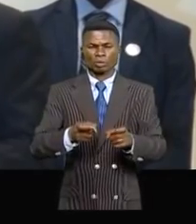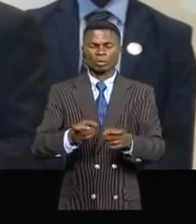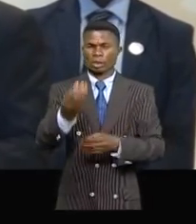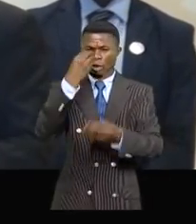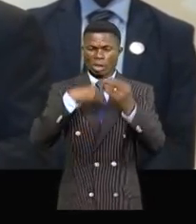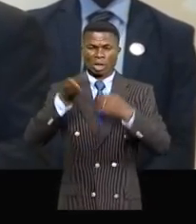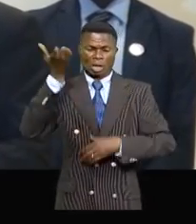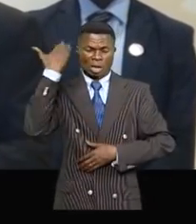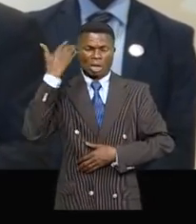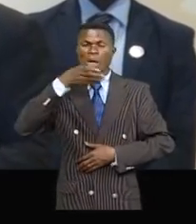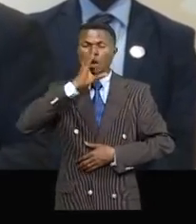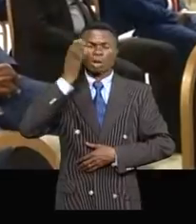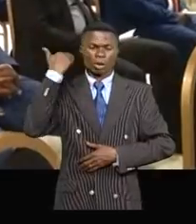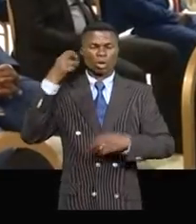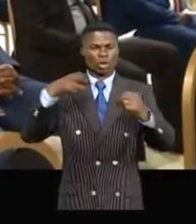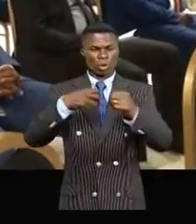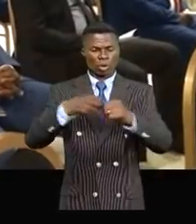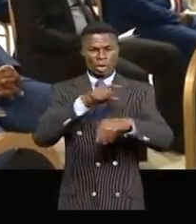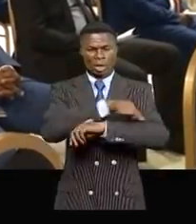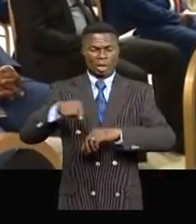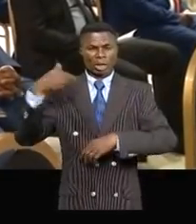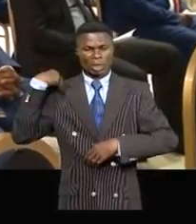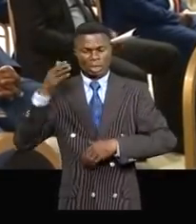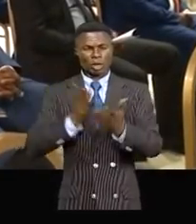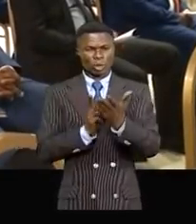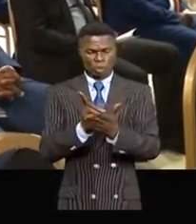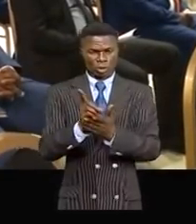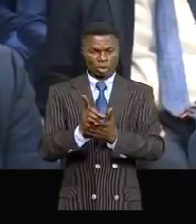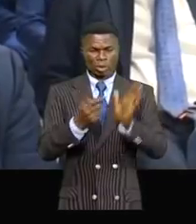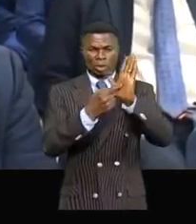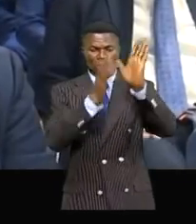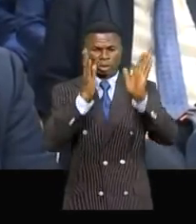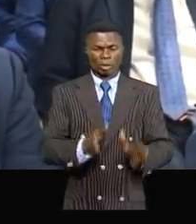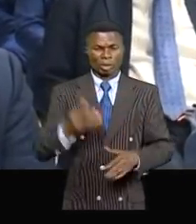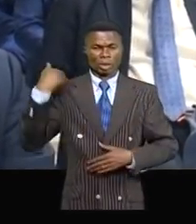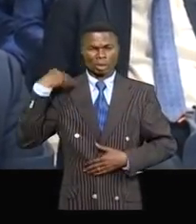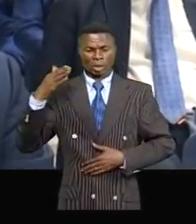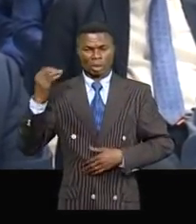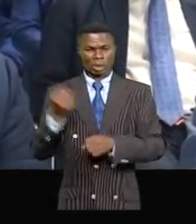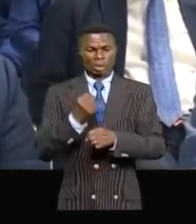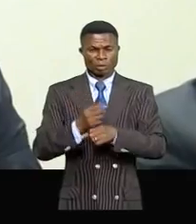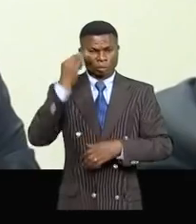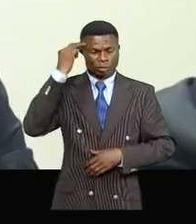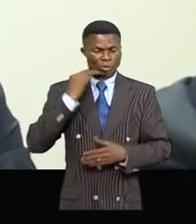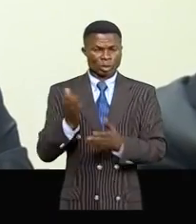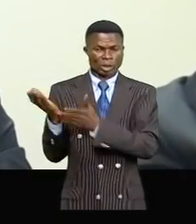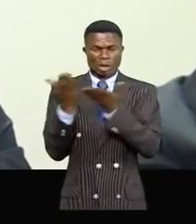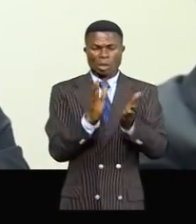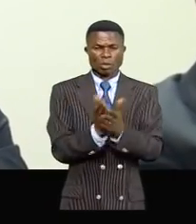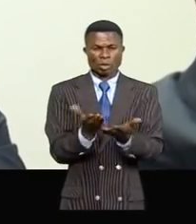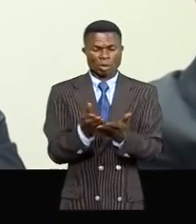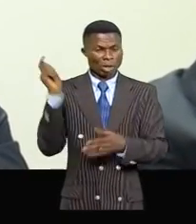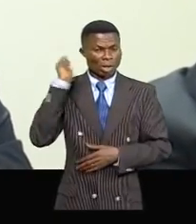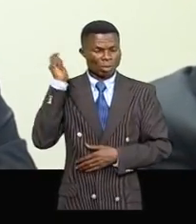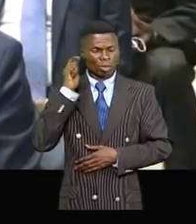d'eau et d'électricité des instances officielles et ayant droit. Le représentant de l'État actionnaire, le ministre du portefeuille, le